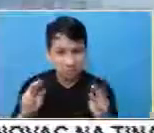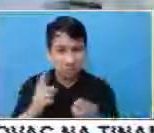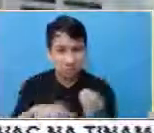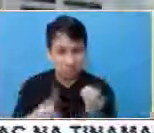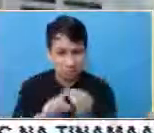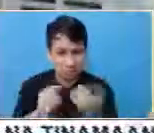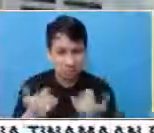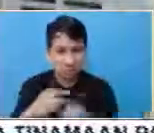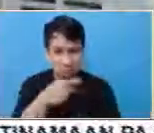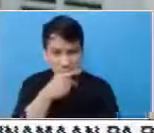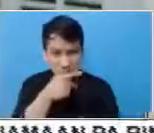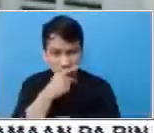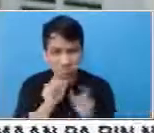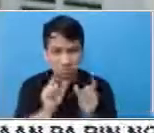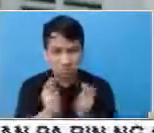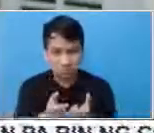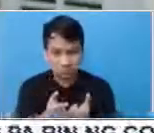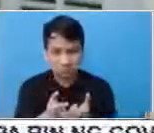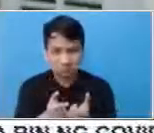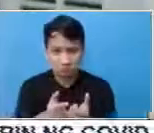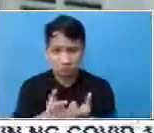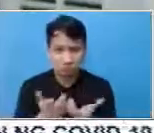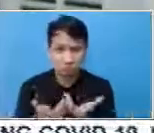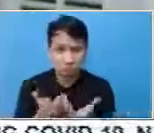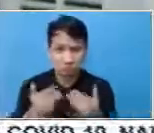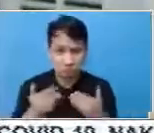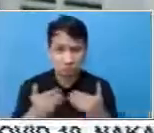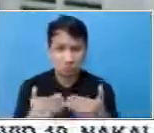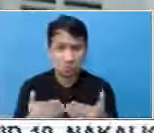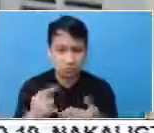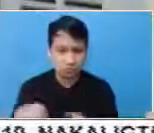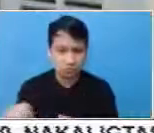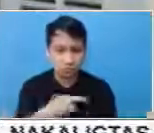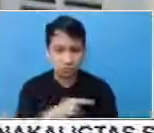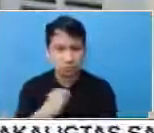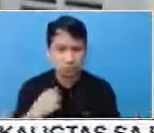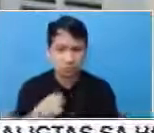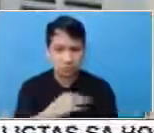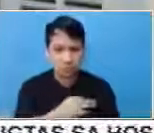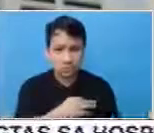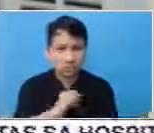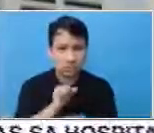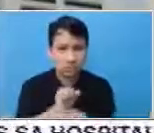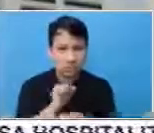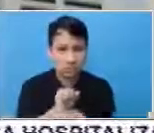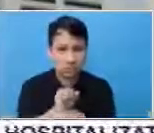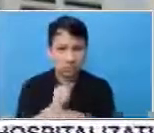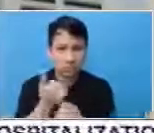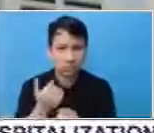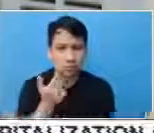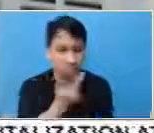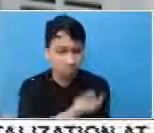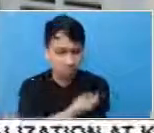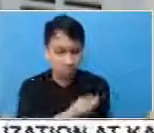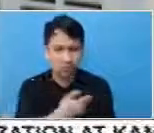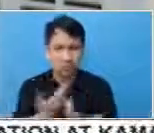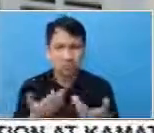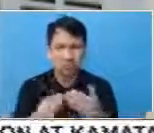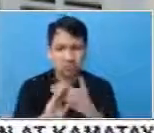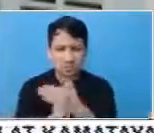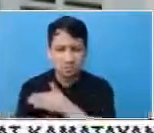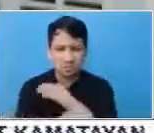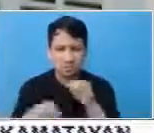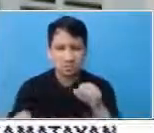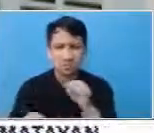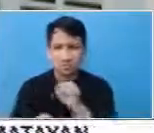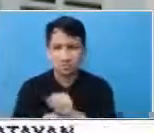sila mula sa national government sa pagbabakuna. Wala pa naman tayong impormasyon kung magkakaroon din ng alokasyon yung mga pribadong sektor mula dito sa